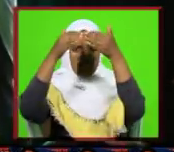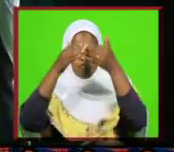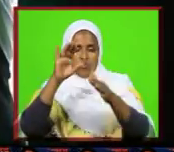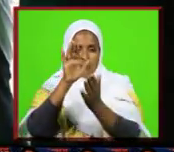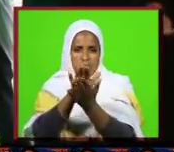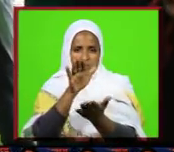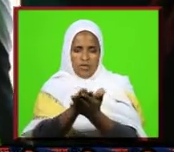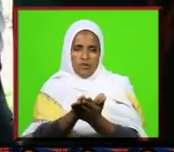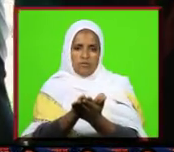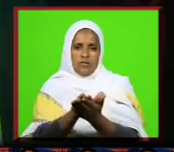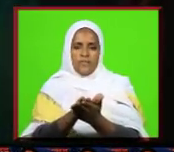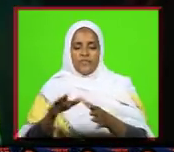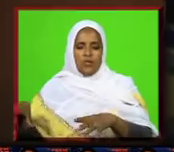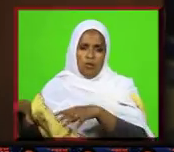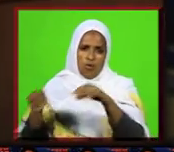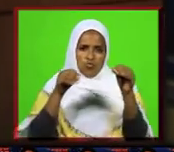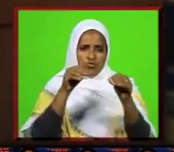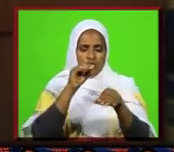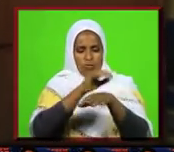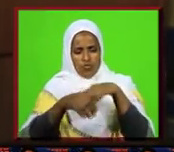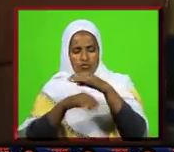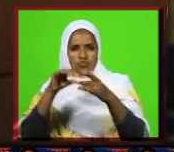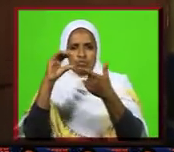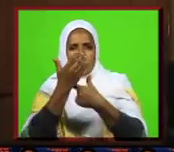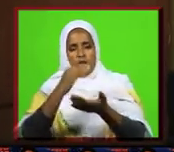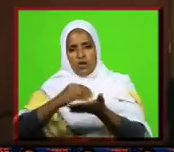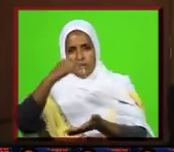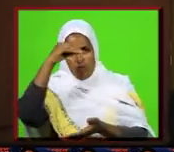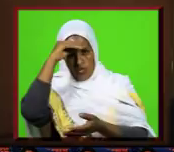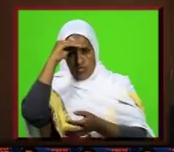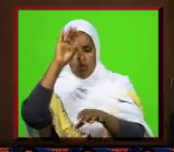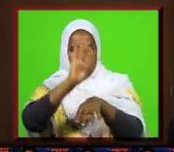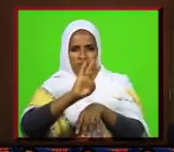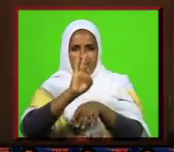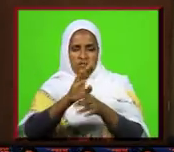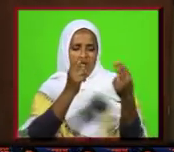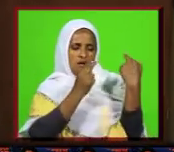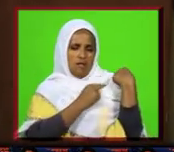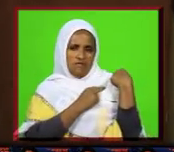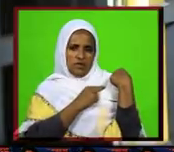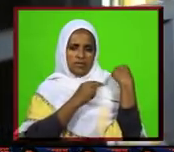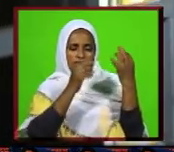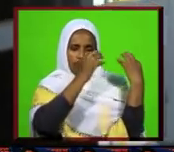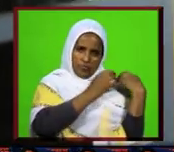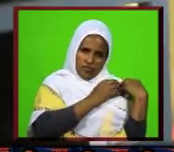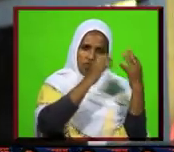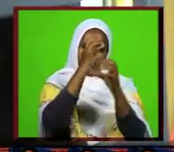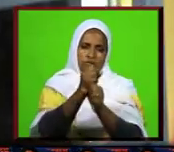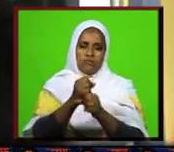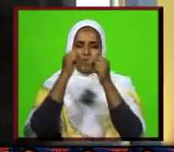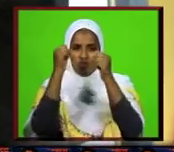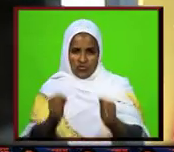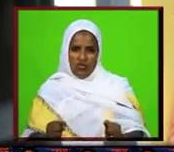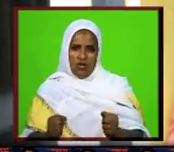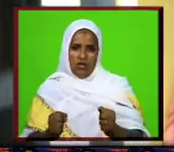ትምህርት ቤቱም ተማሪዎቹ በተመቻቸው ሁኔታ እንዲማሩ የቤተ ክርስቲያንን ኃላፊነትም እንዲሸከሙ